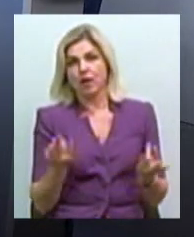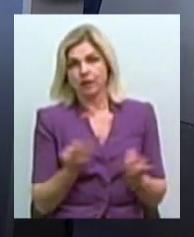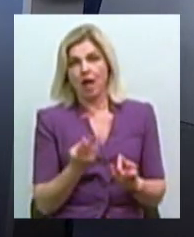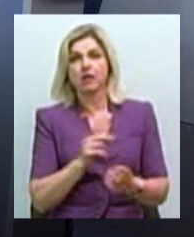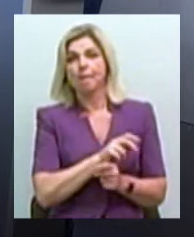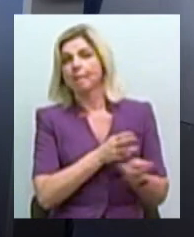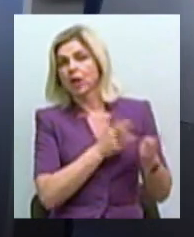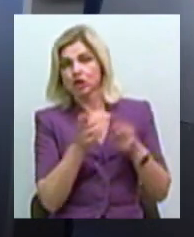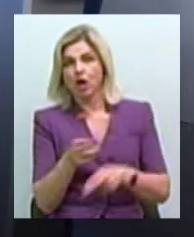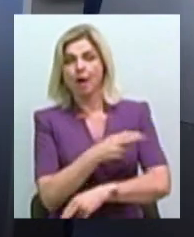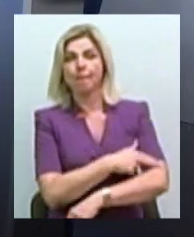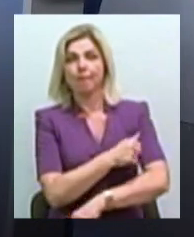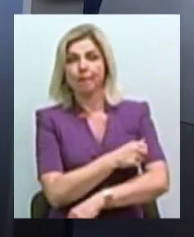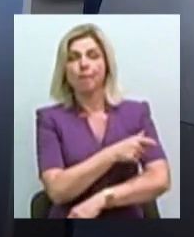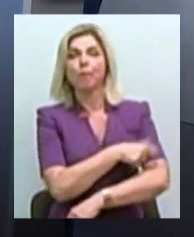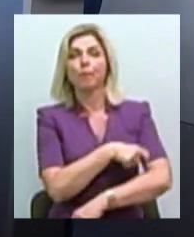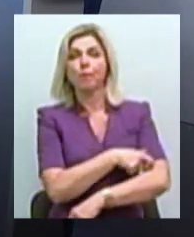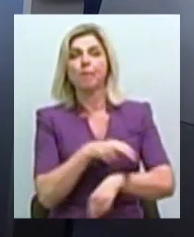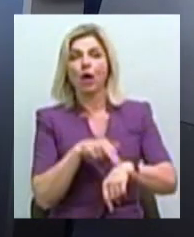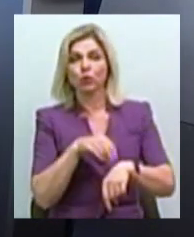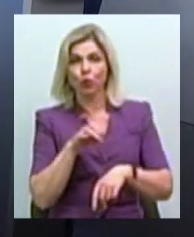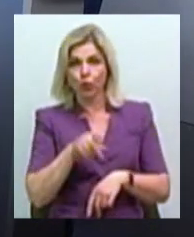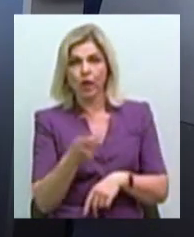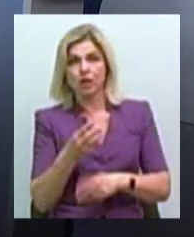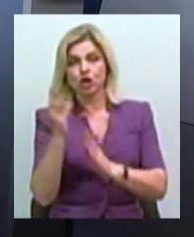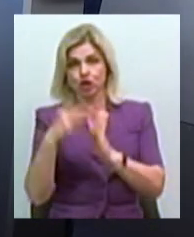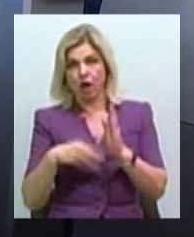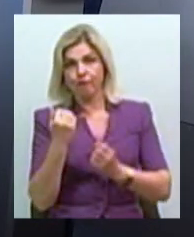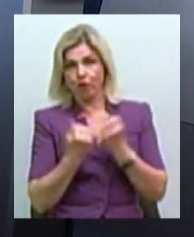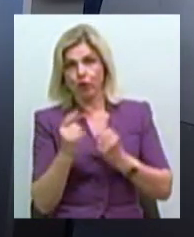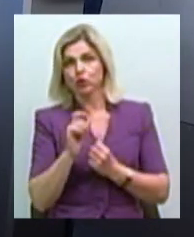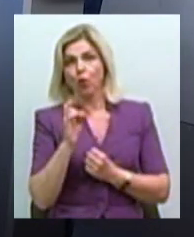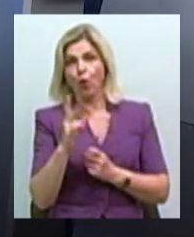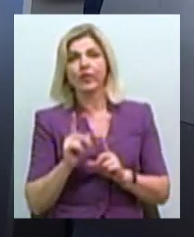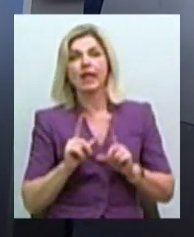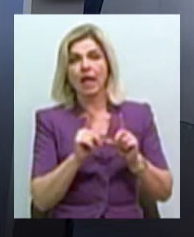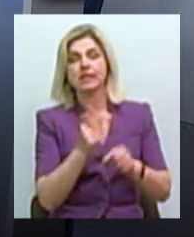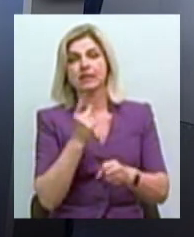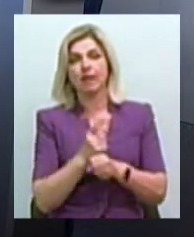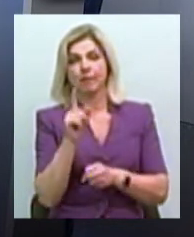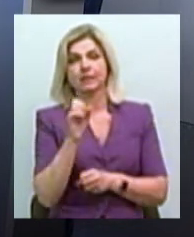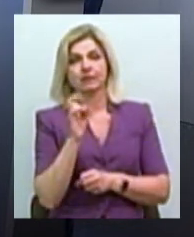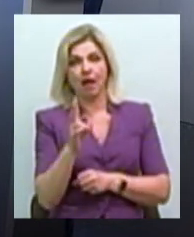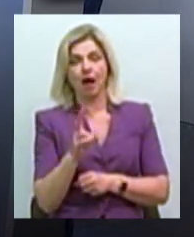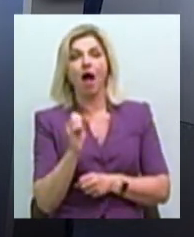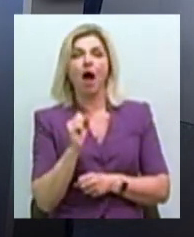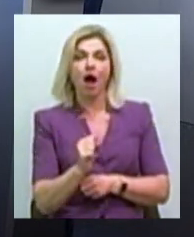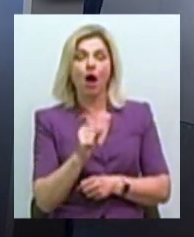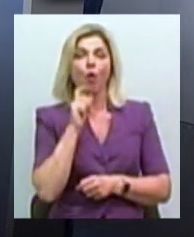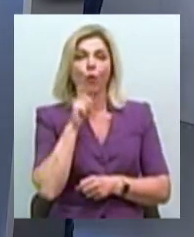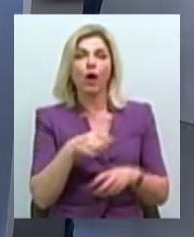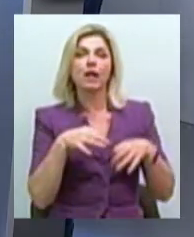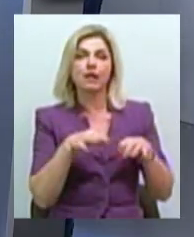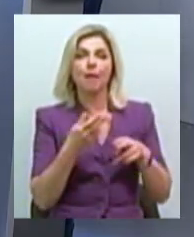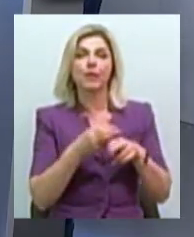патруль, должен установить машину, минимум хотя бы оштрафовать водителя за то, что он едет под запрещающий знак. Это раз. Укртрансбезопасность должна заниматься своими вопросами.